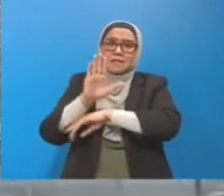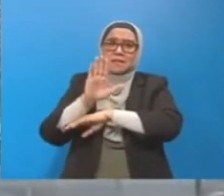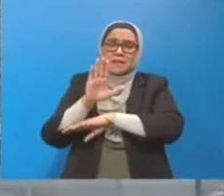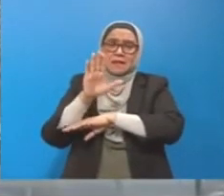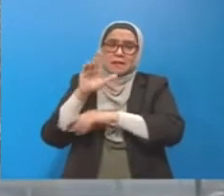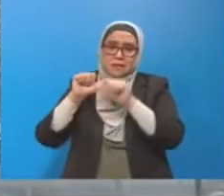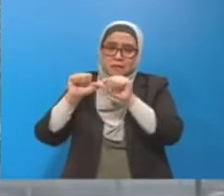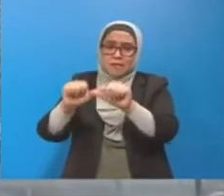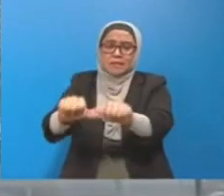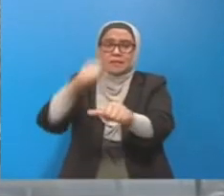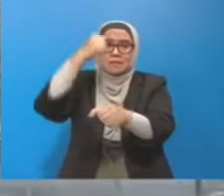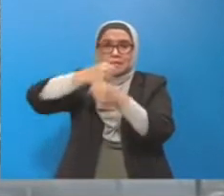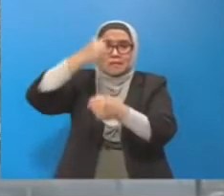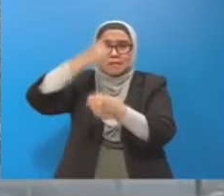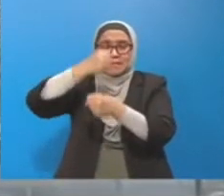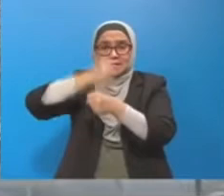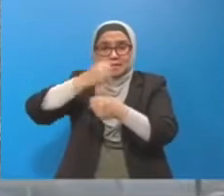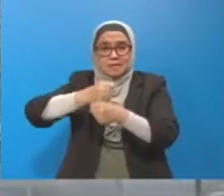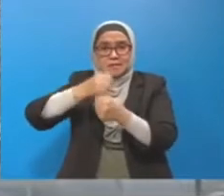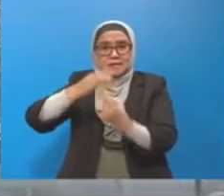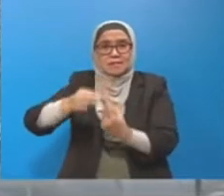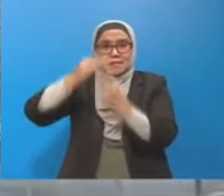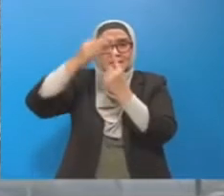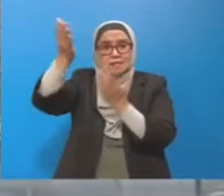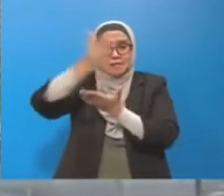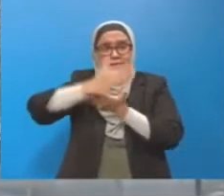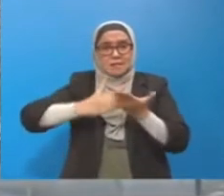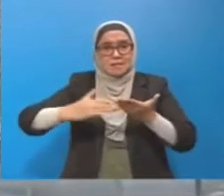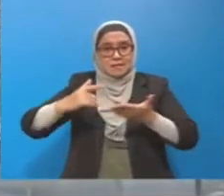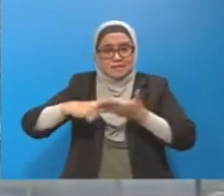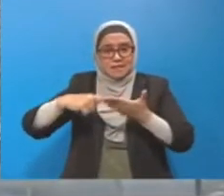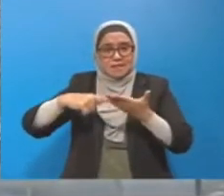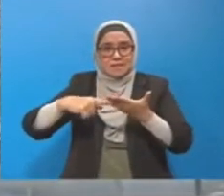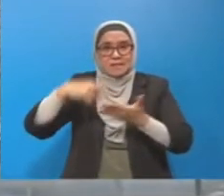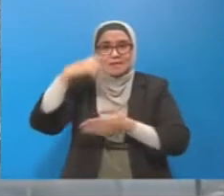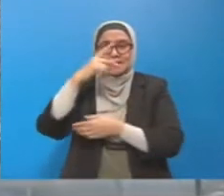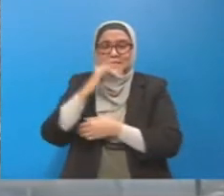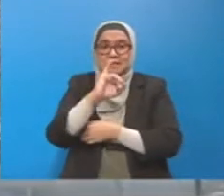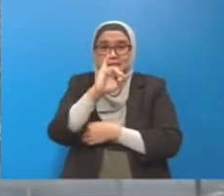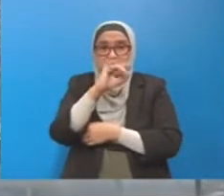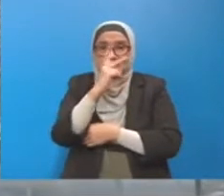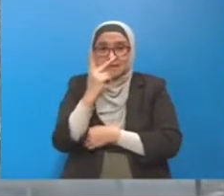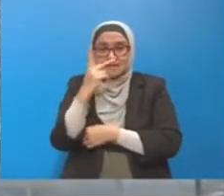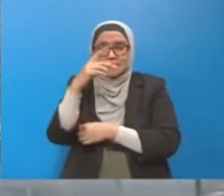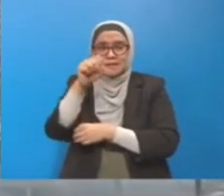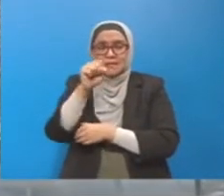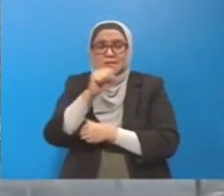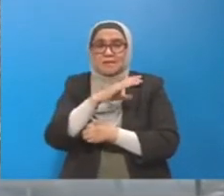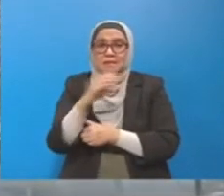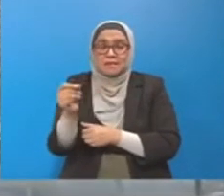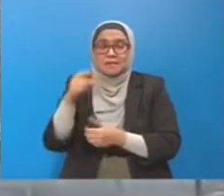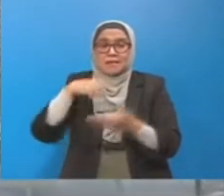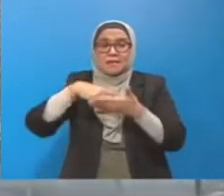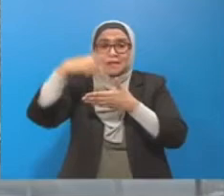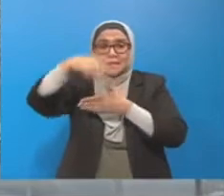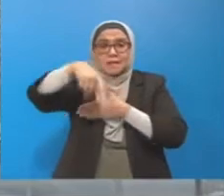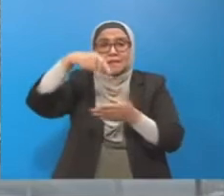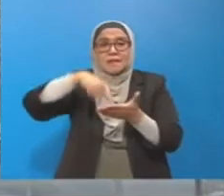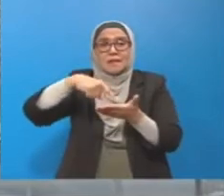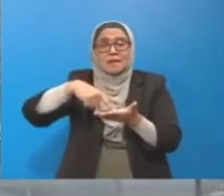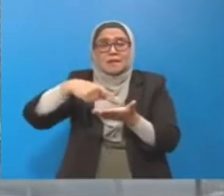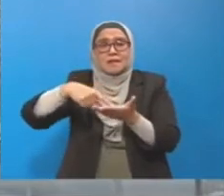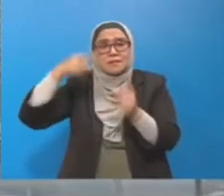Jokowi Tension ini di kalangan pekerja pecah sektor perusahaan kecil dan sederhana program ini juga bertujuan membantu meringankan beban